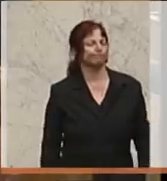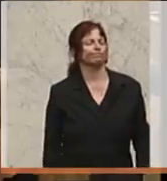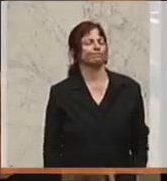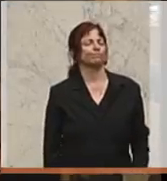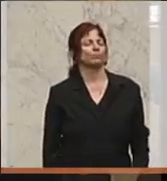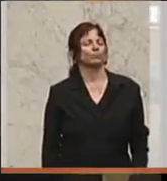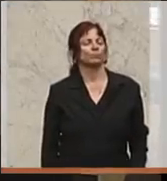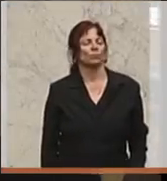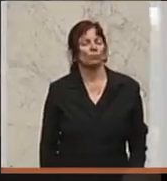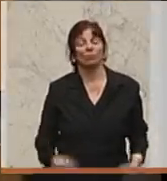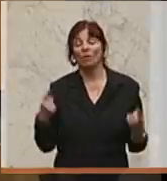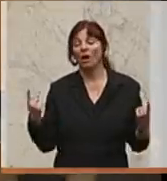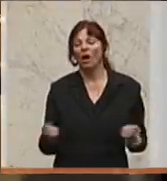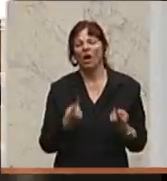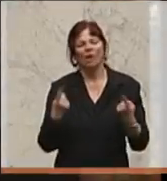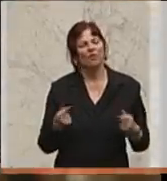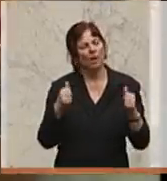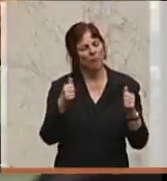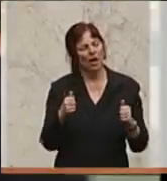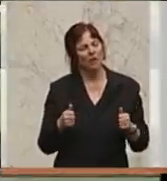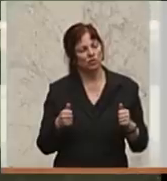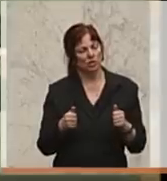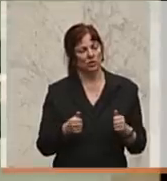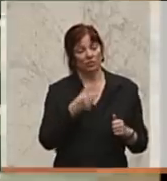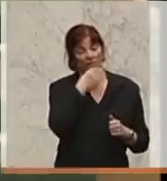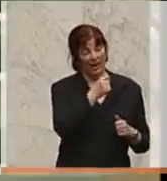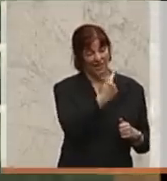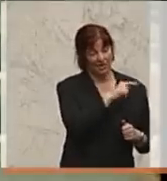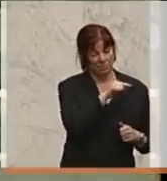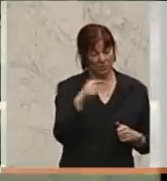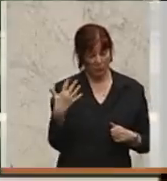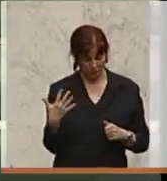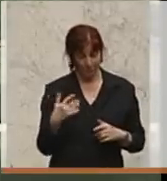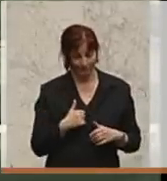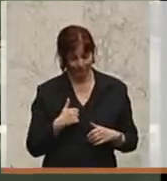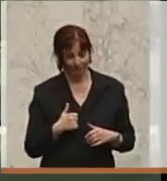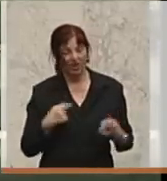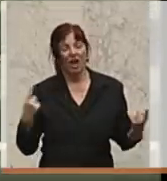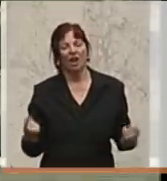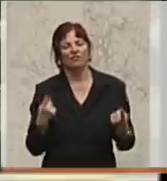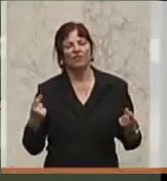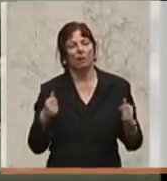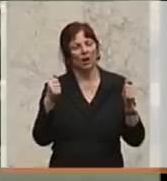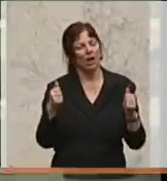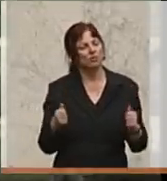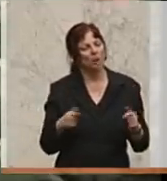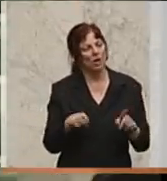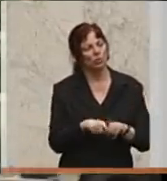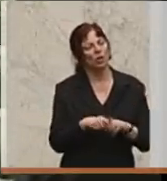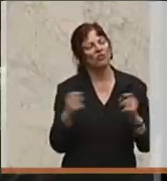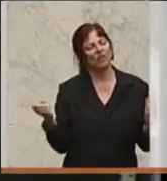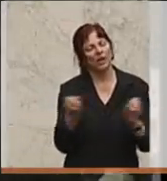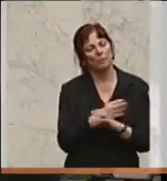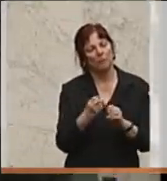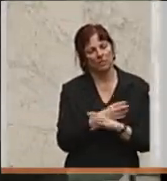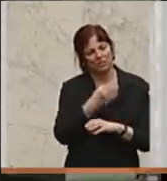Die Werbeeinschaltung zu den Fragen 2 bis 5. Die Werbeeinschaltungen in den in Frage 1 genannten Medien erfolgten zu den